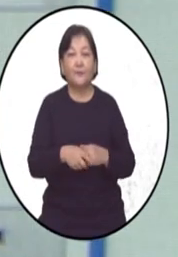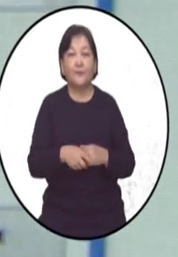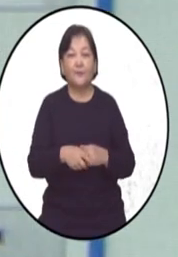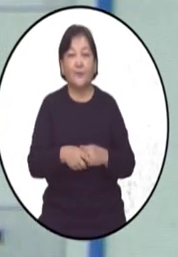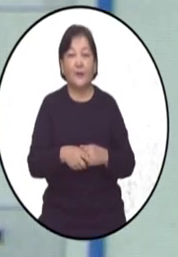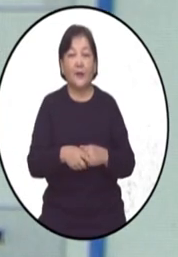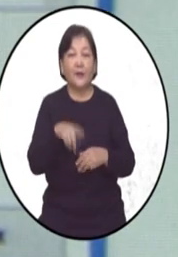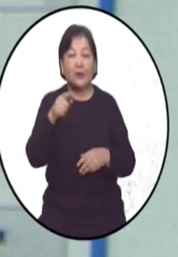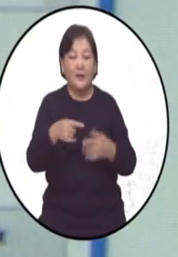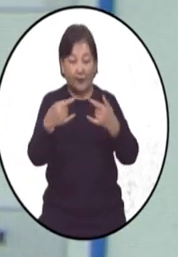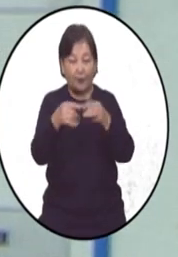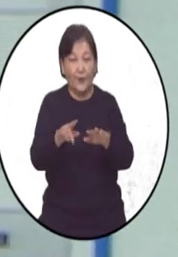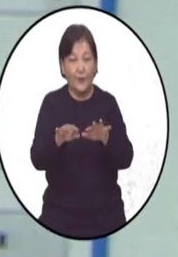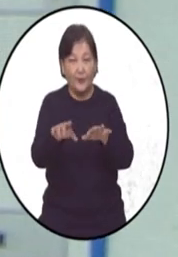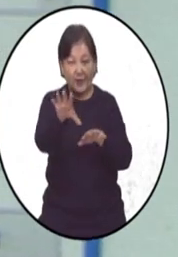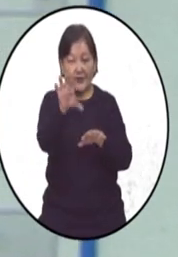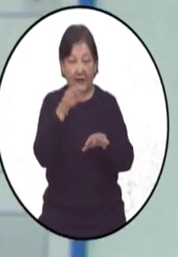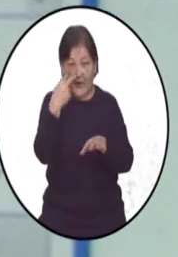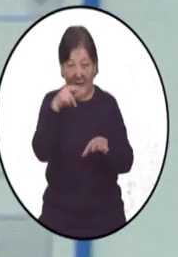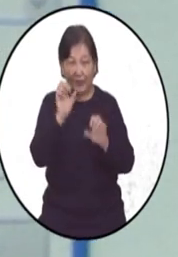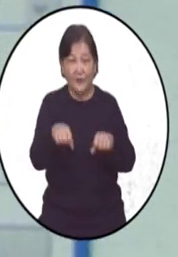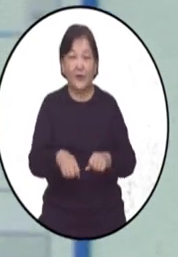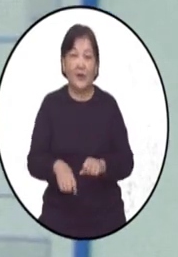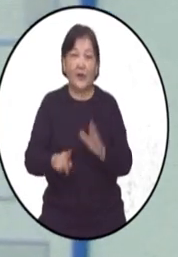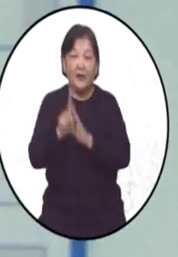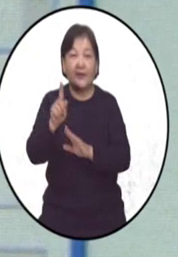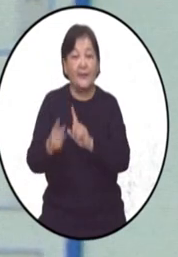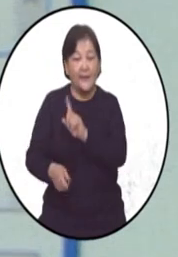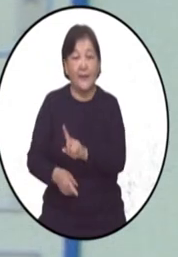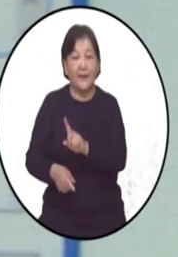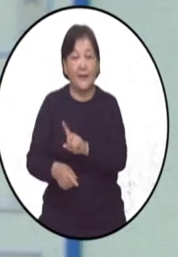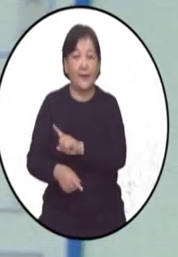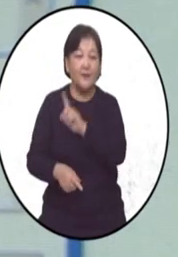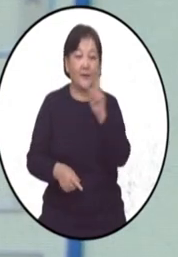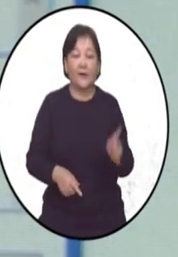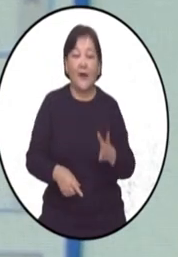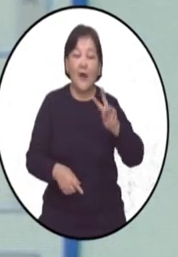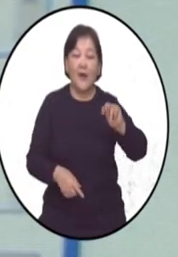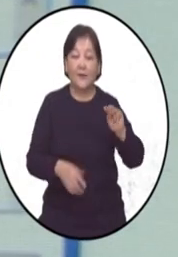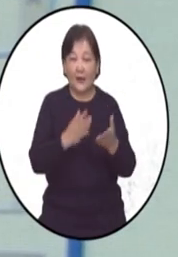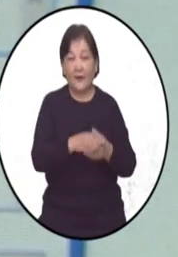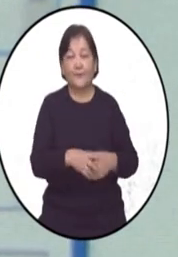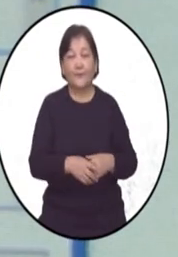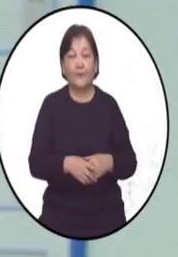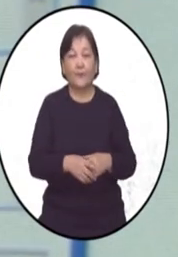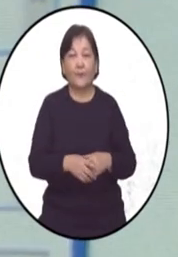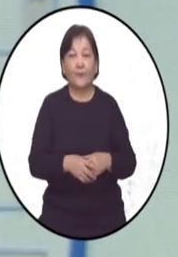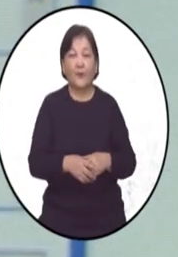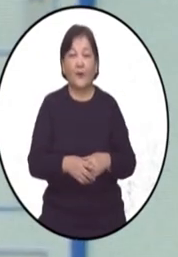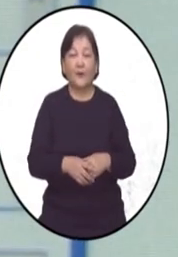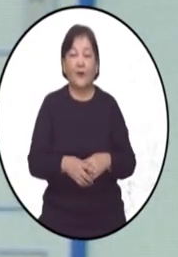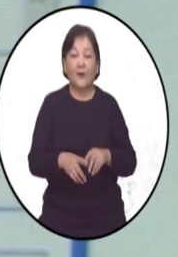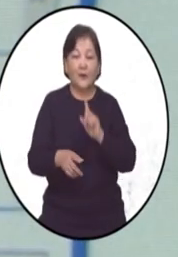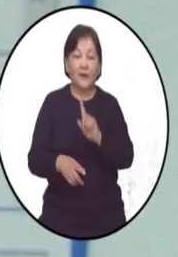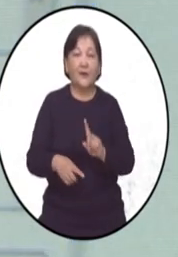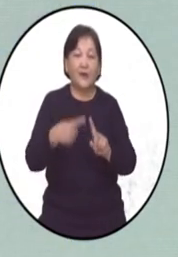За энийг ингэж харж болно. A гэсэн хувьсч эхлэх утга нь 1, дуусах утга нь бол n. За нэг нэгээр нэмэгдэж явна гэж алхам